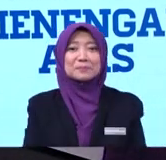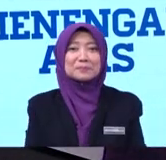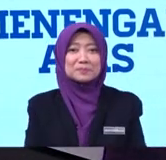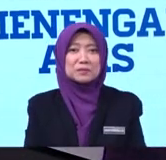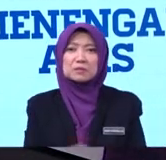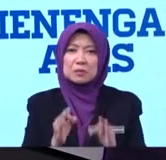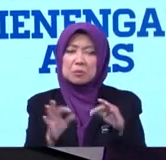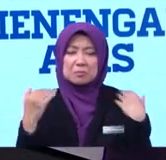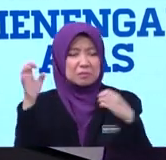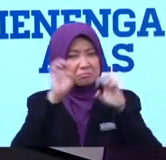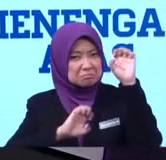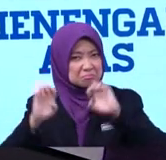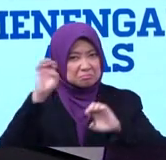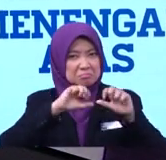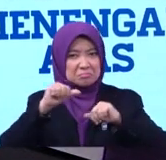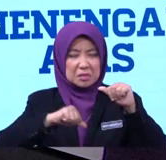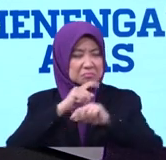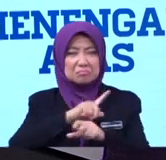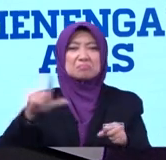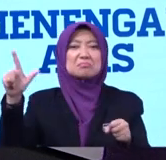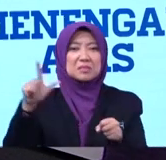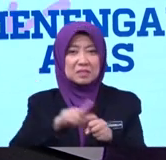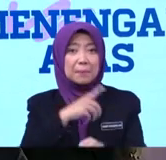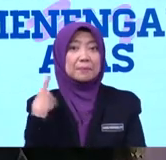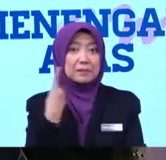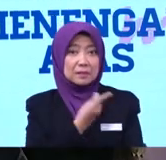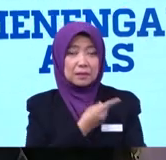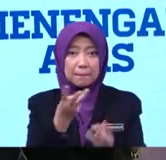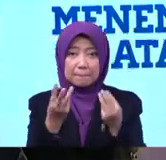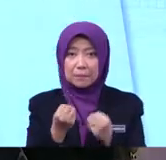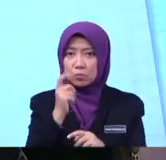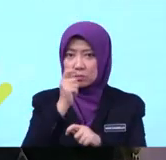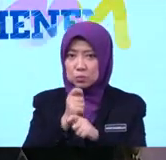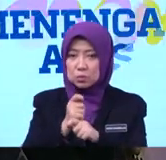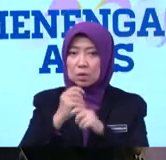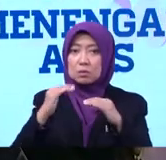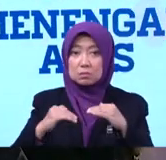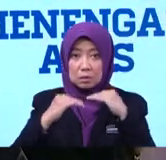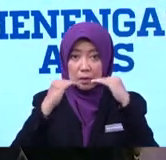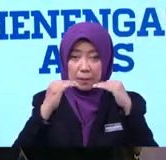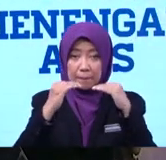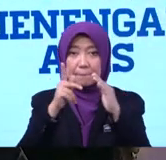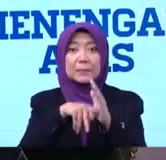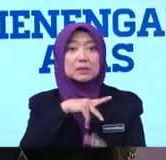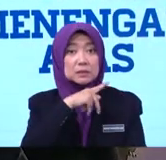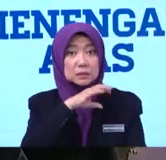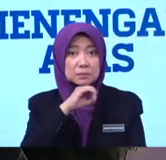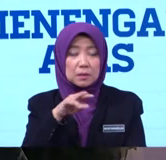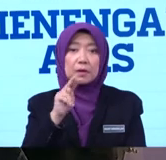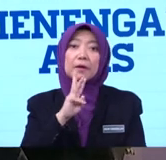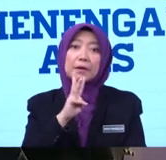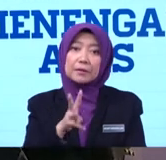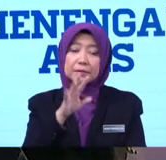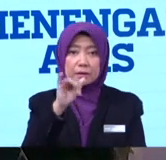tak lengkap menentukan tahap pencemaran air dalam sampel